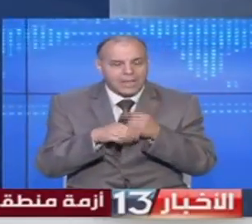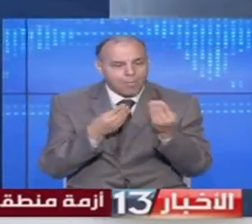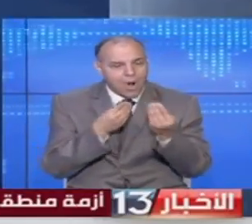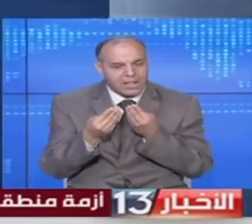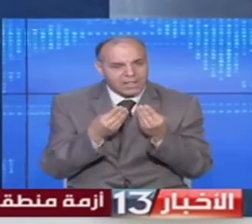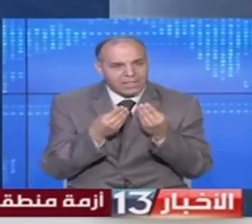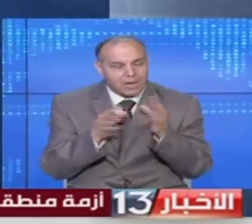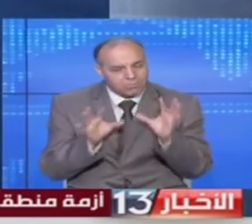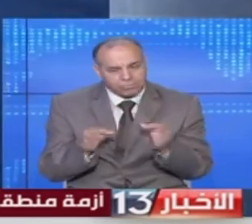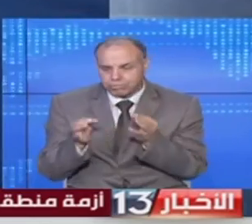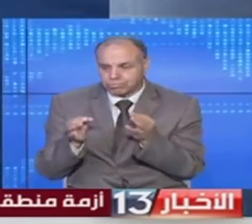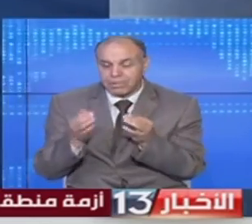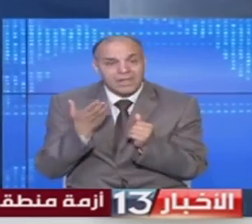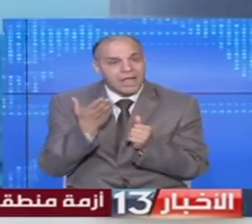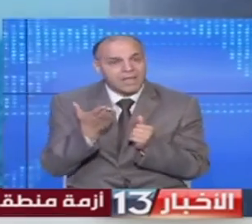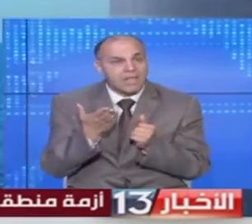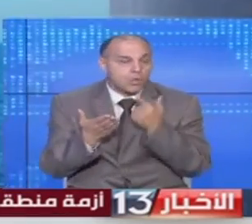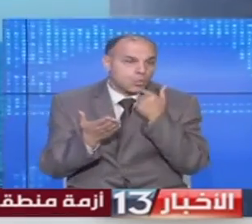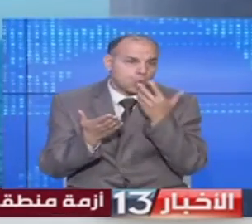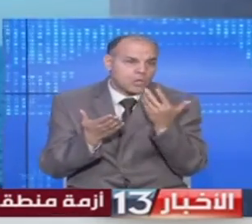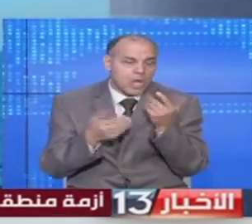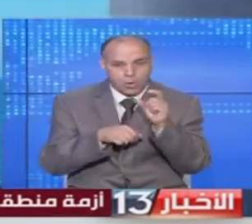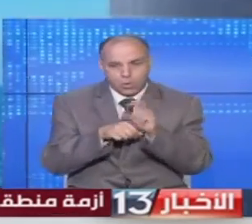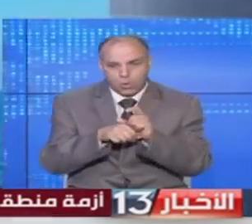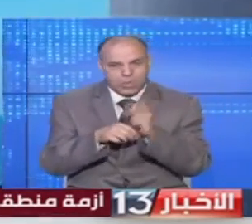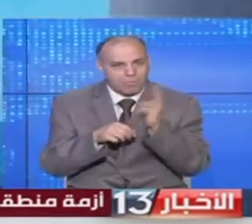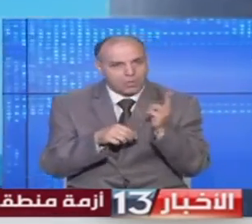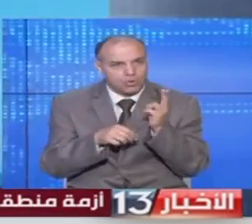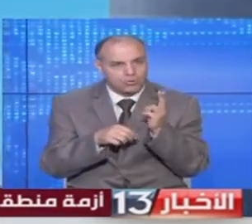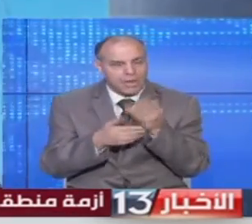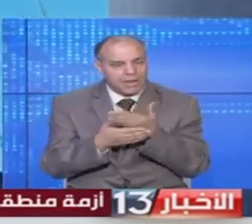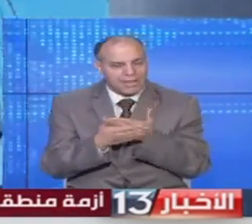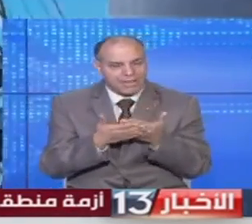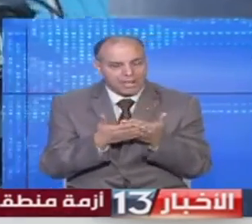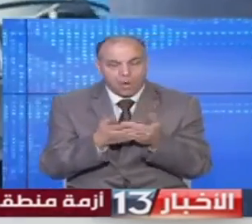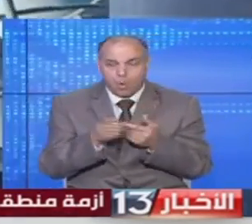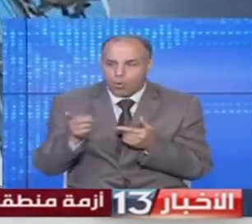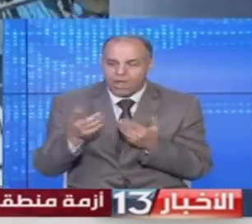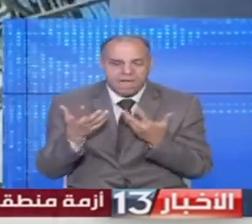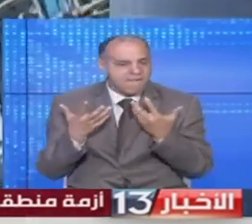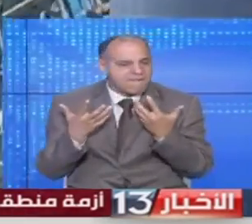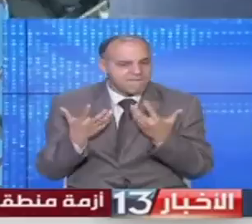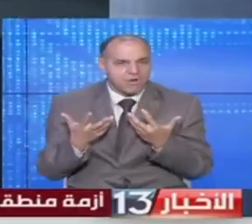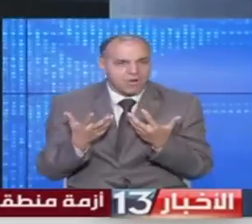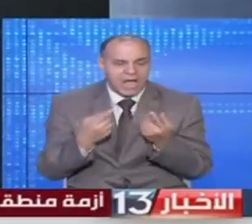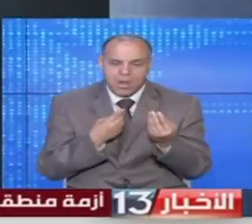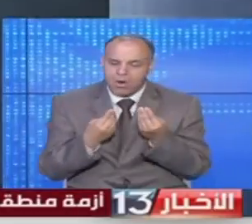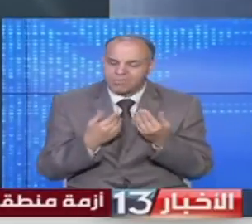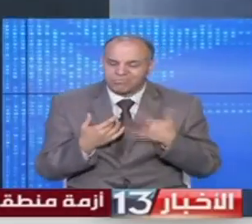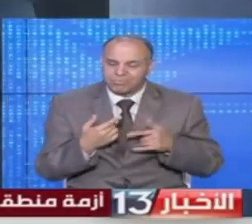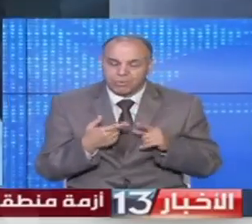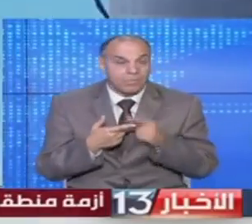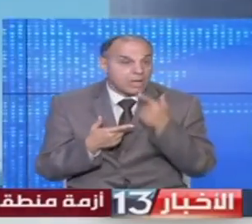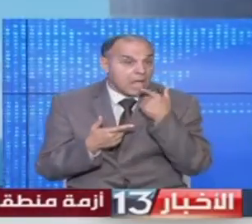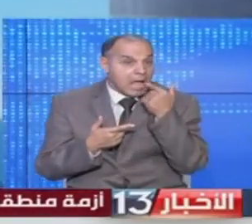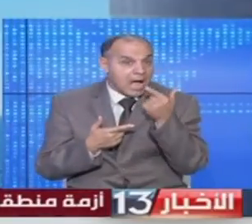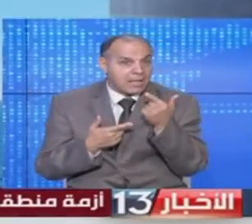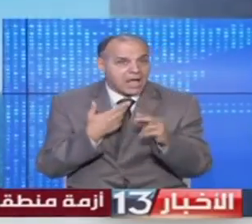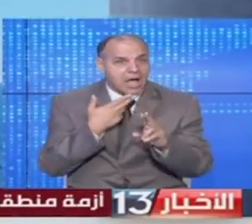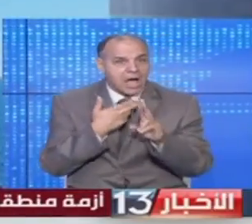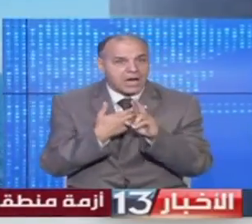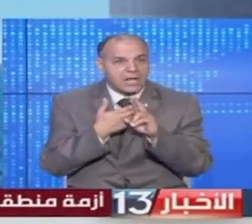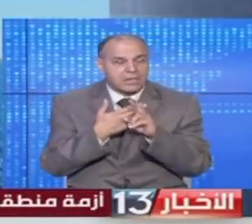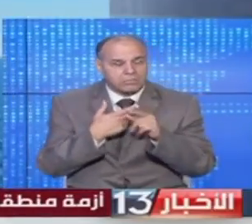استكشافيه تظهر ان لا يمكن الوثوق بها ولا ترغب حقا في حوار ياتي ذلك ردا على